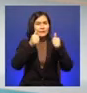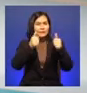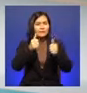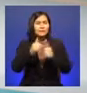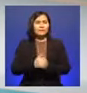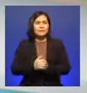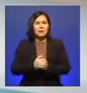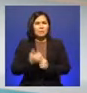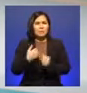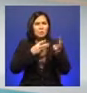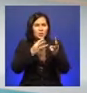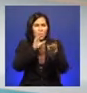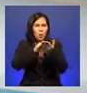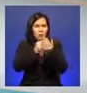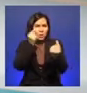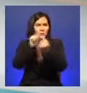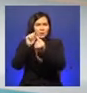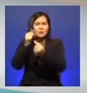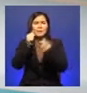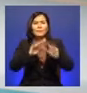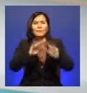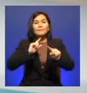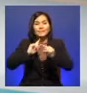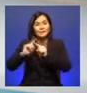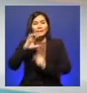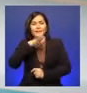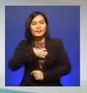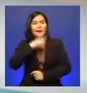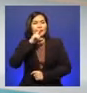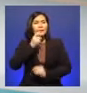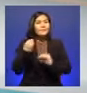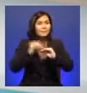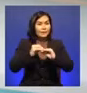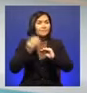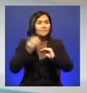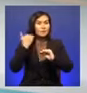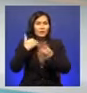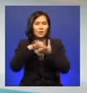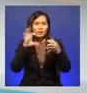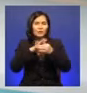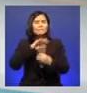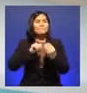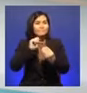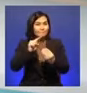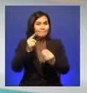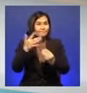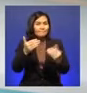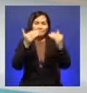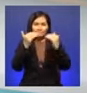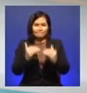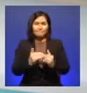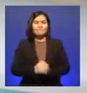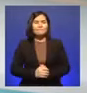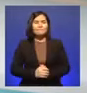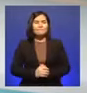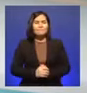การเข้าถึงหลายรูปแบบอยากเรียนถามค่ะว่านอกเหนือจากปัจจัยทางเศรษฐกิจที่อาจารย์พูดถึงว่ามีผลอย่างมากต่อสุขภ